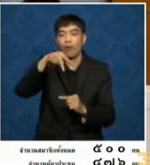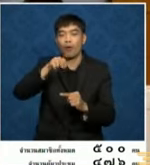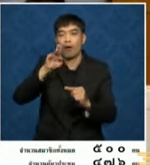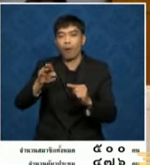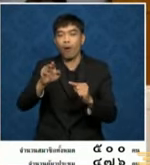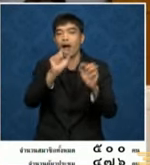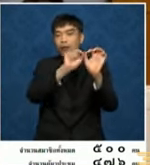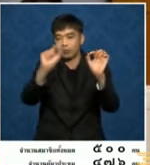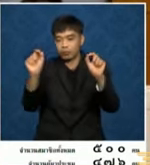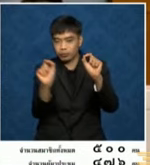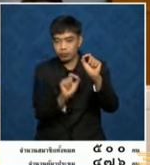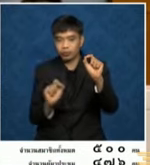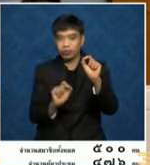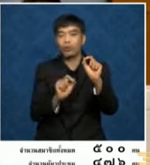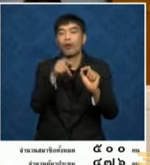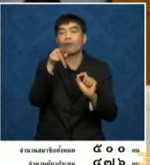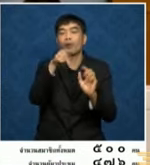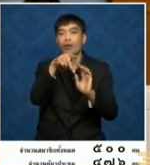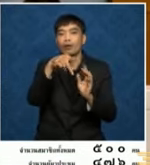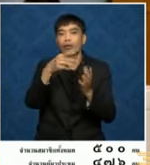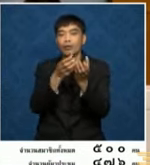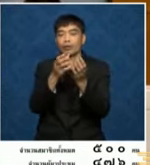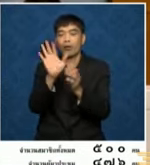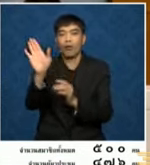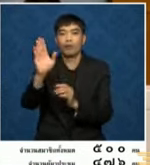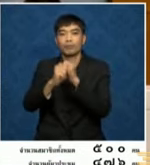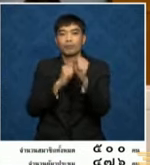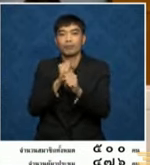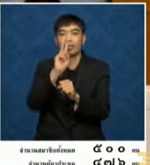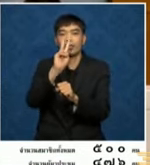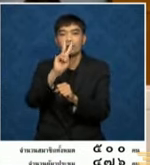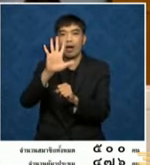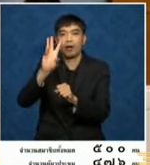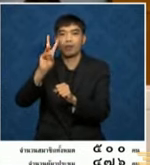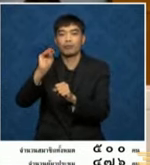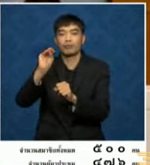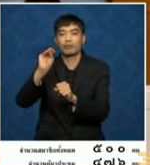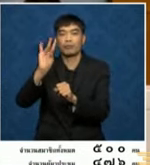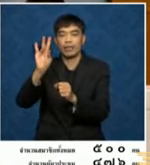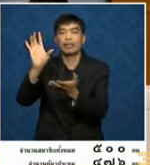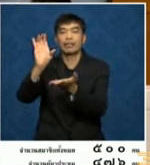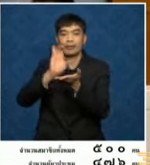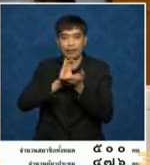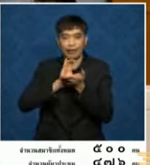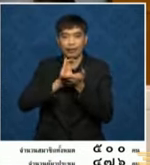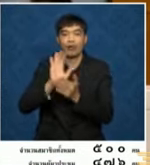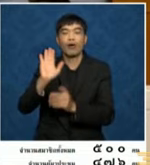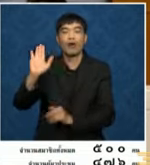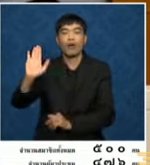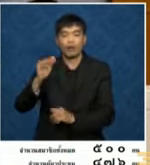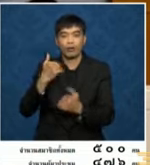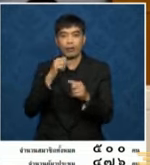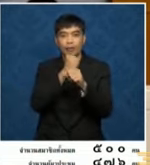ครับสำนักนายกรัฐมนตรีและหน่วยงานกำกับรวม28หน่วยงานนะครับหน่วยรับงบประมาณดำเนินภารกิจของหน่วยงานทั้ง